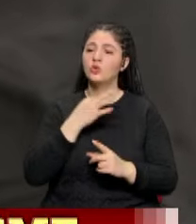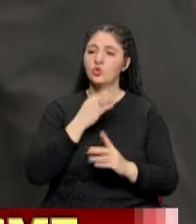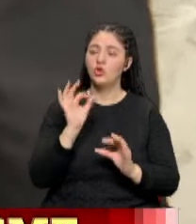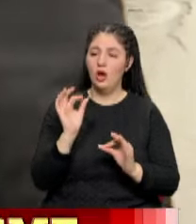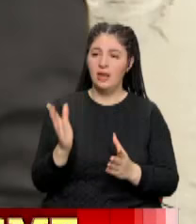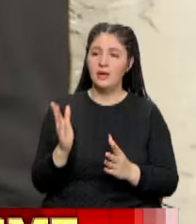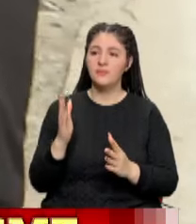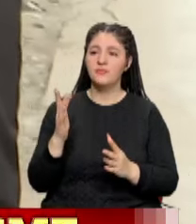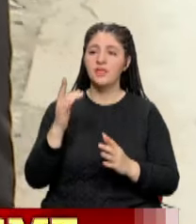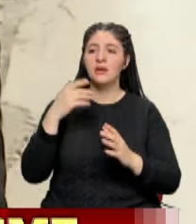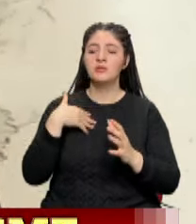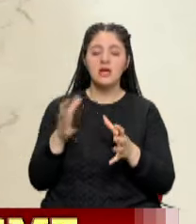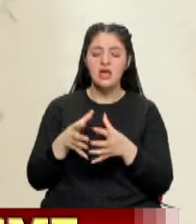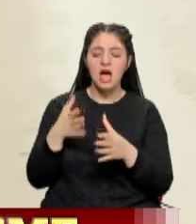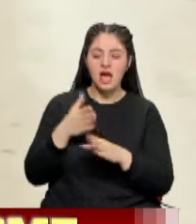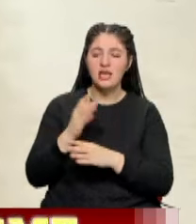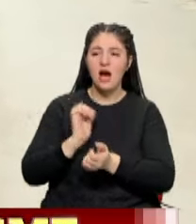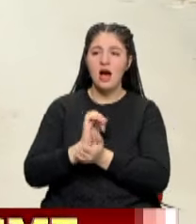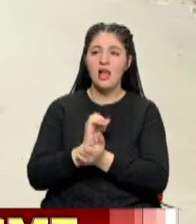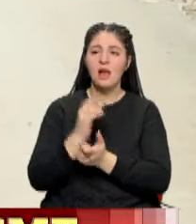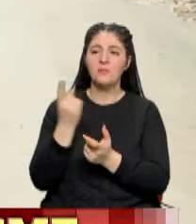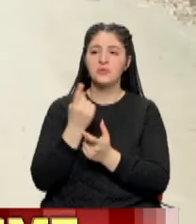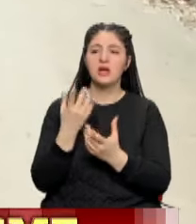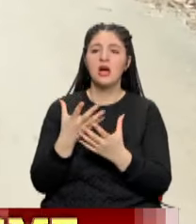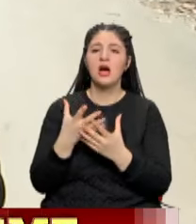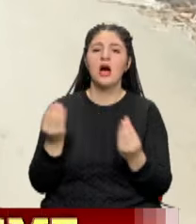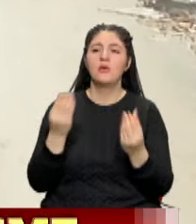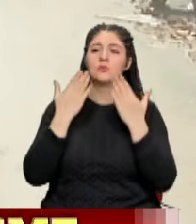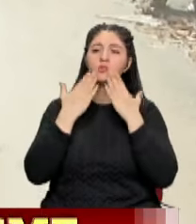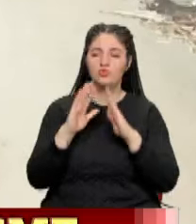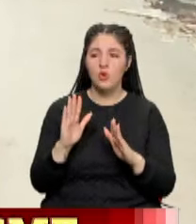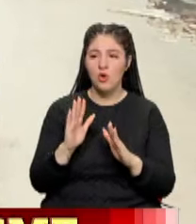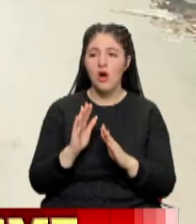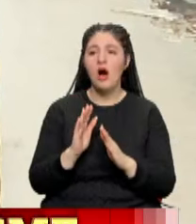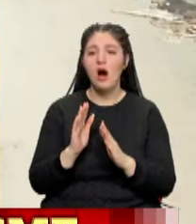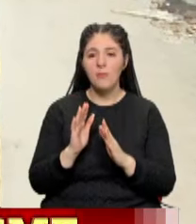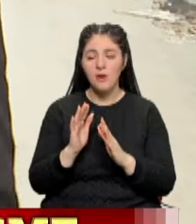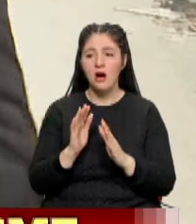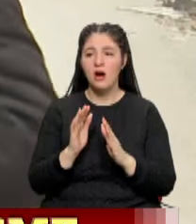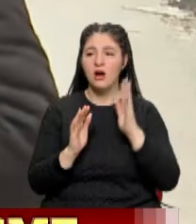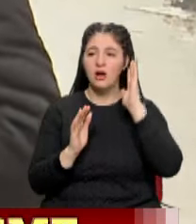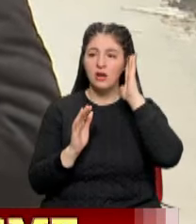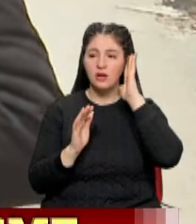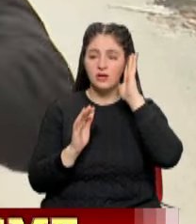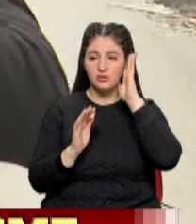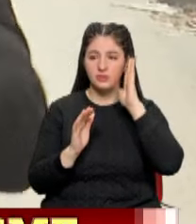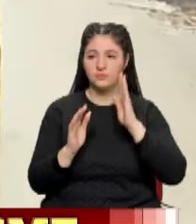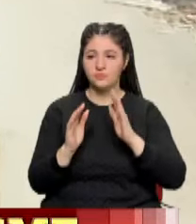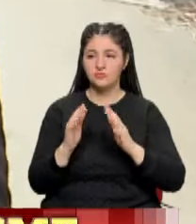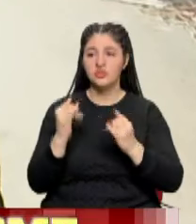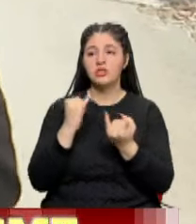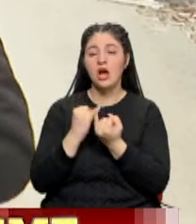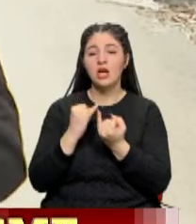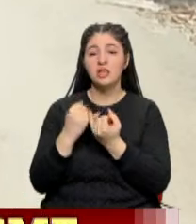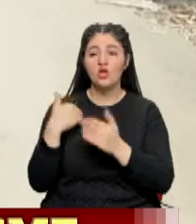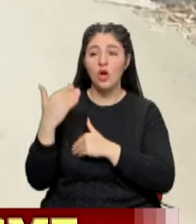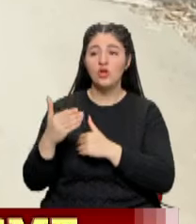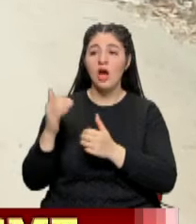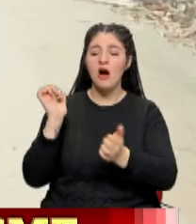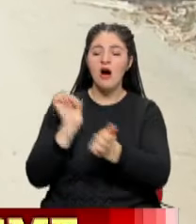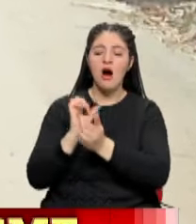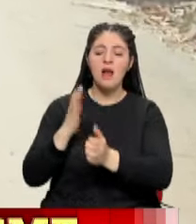şöyle, çekirdek aileden herhangi bir şeyimiz olmadı, kaybımız olmadı ama yani kardeşten de öte